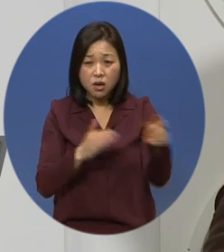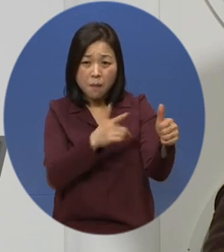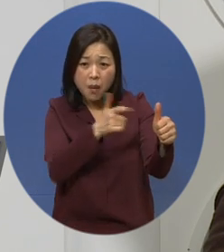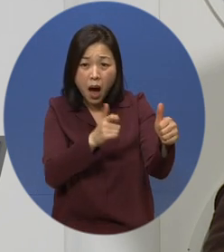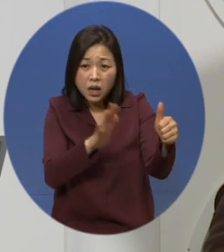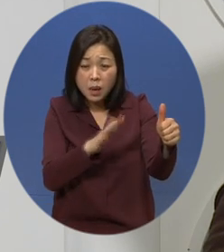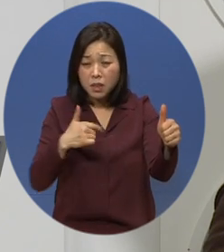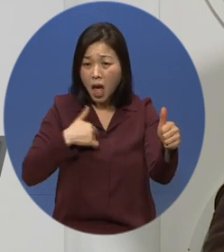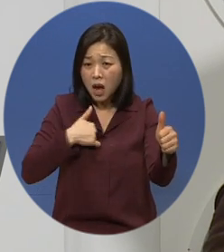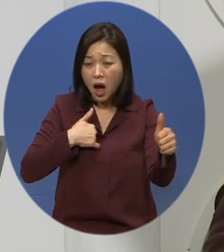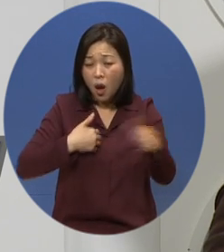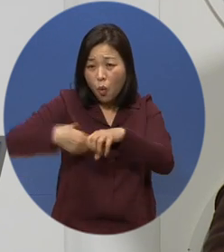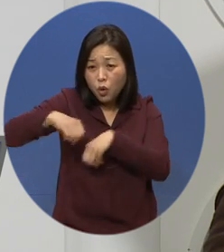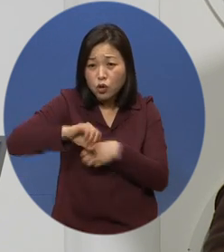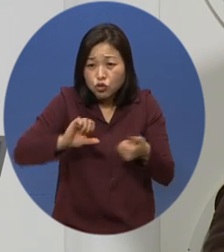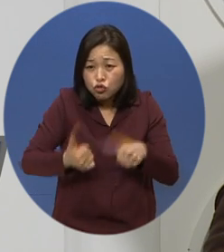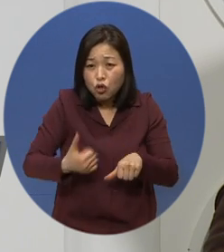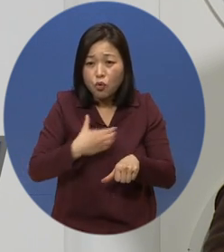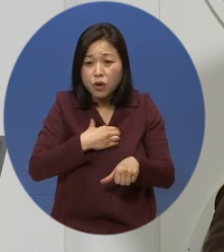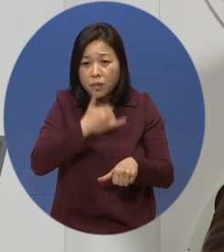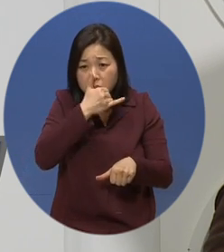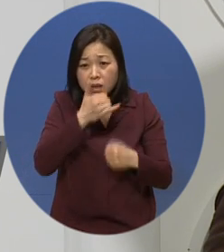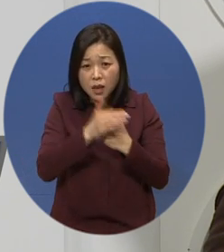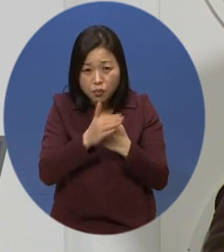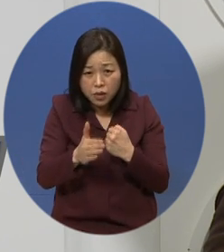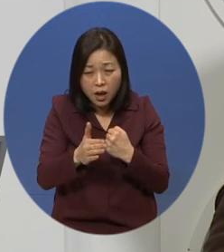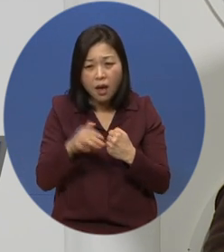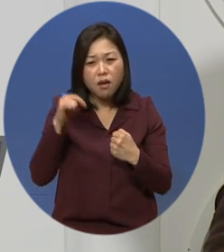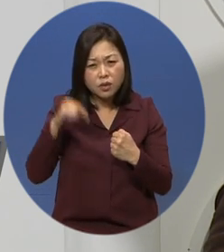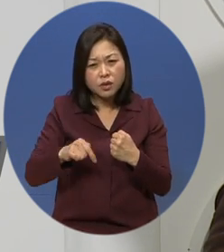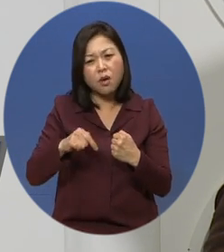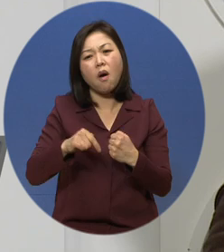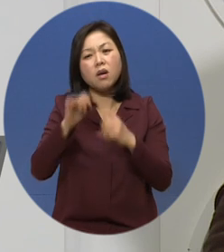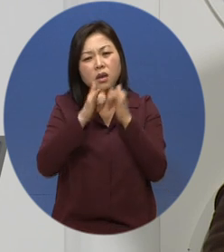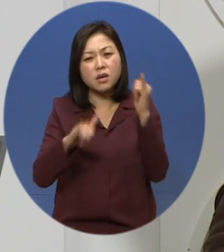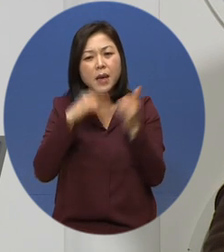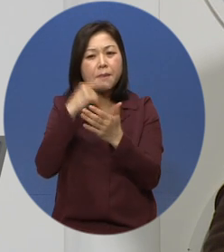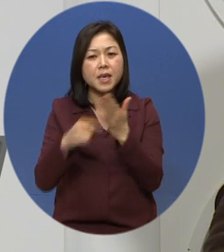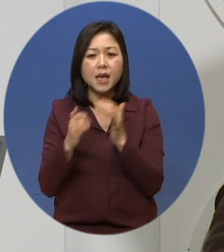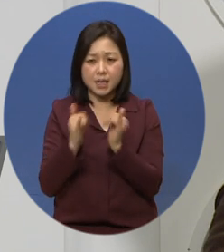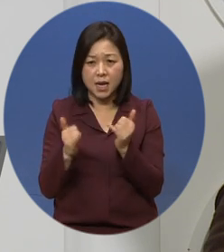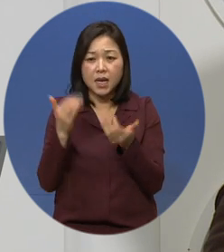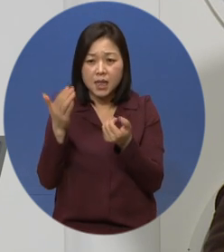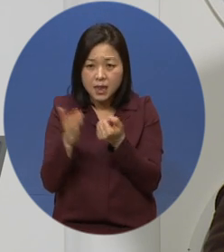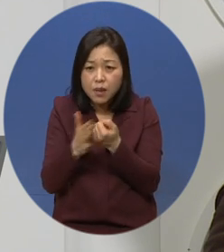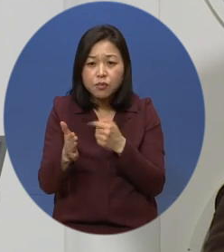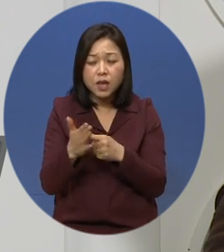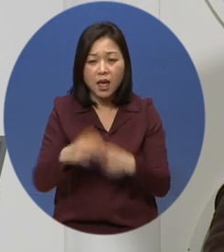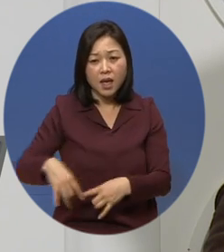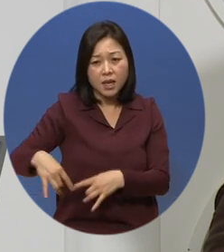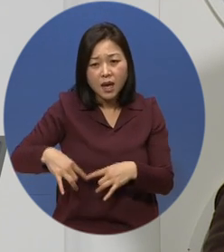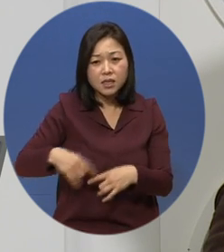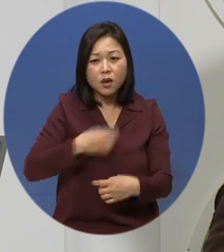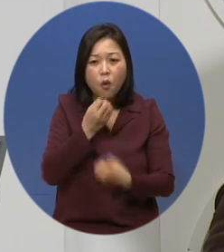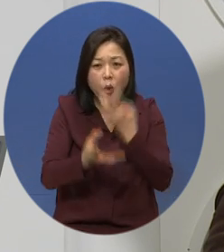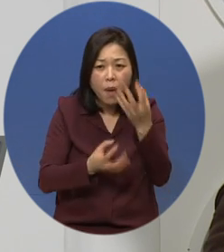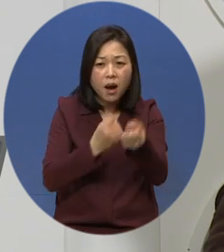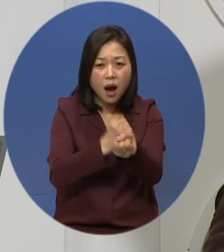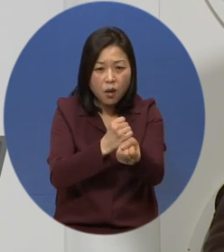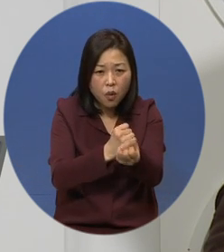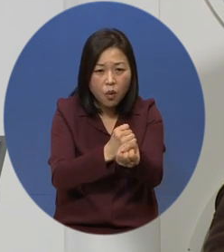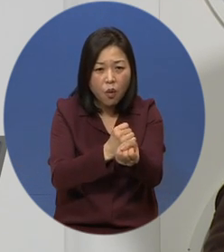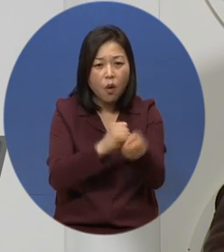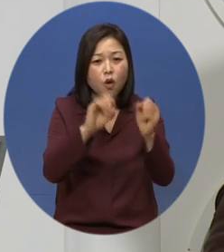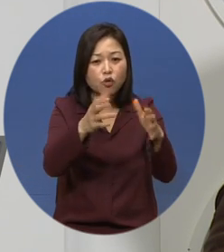쏘면 그래서 그분을 역사의 피해자 니까 고백하지 고 나머지 겁에 가시고 어우 우리의